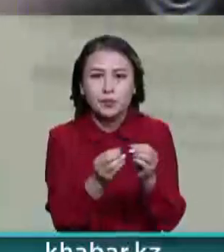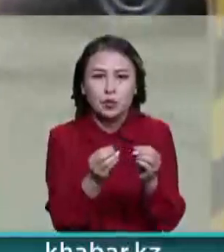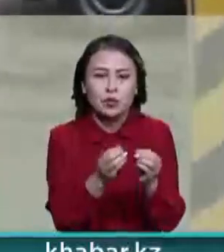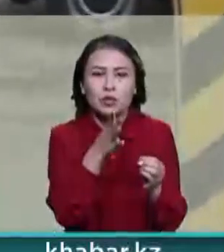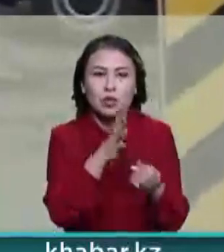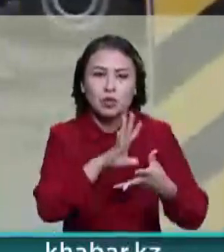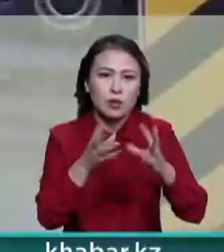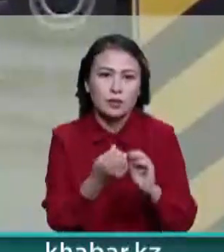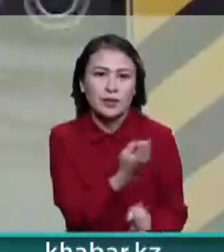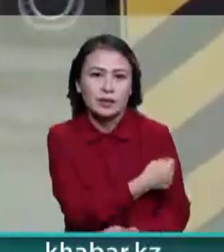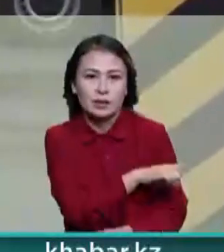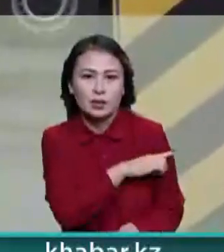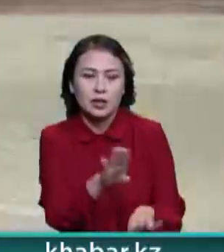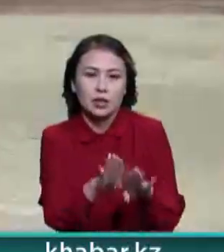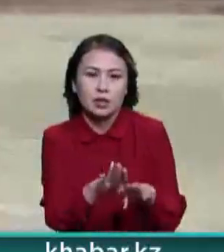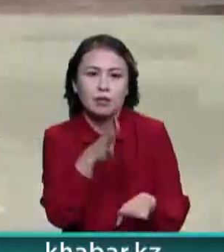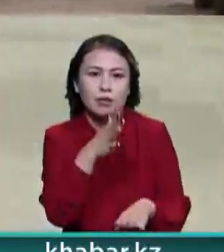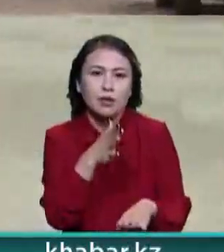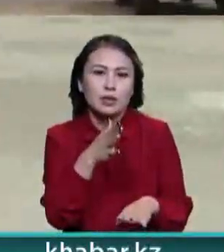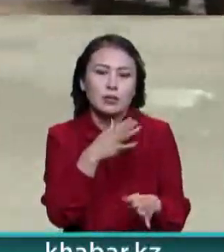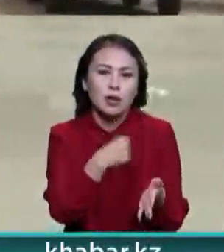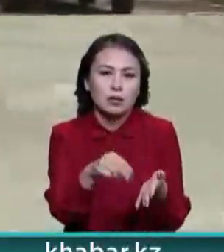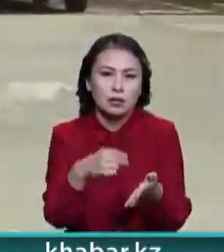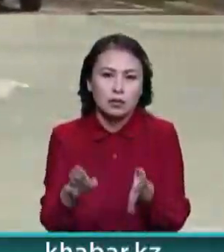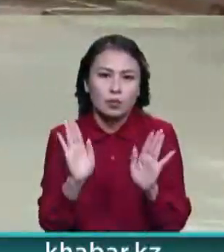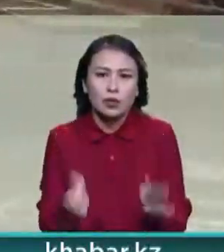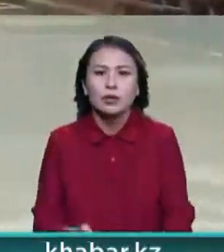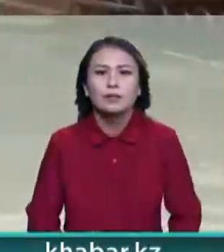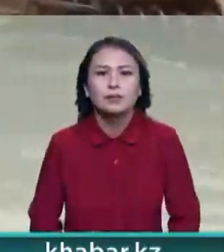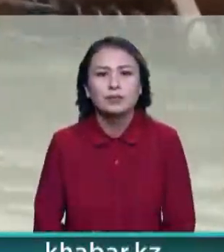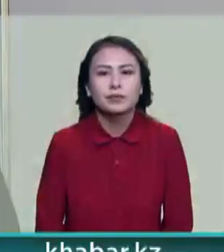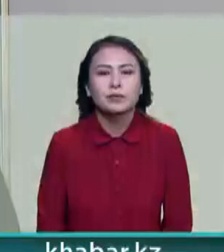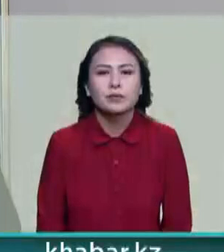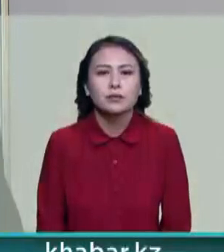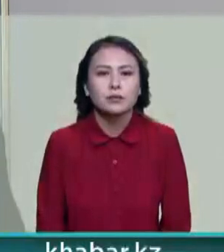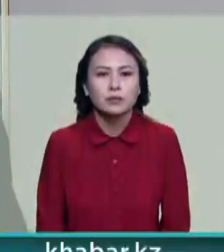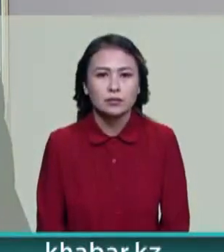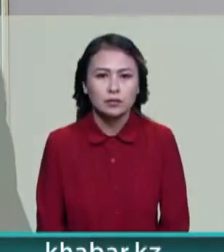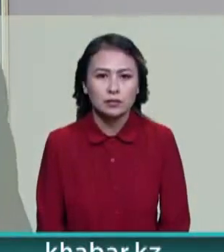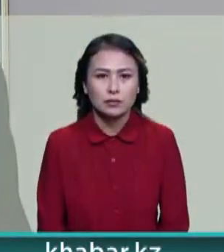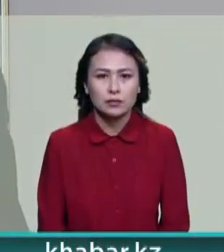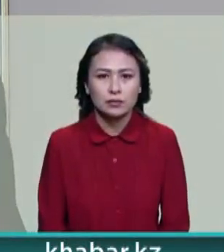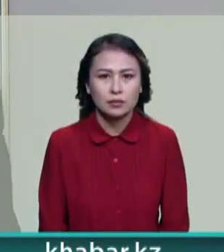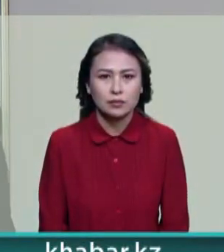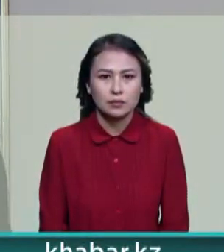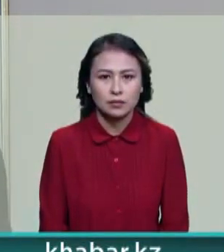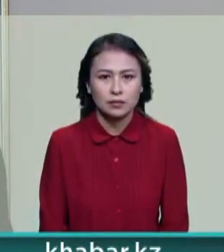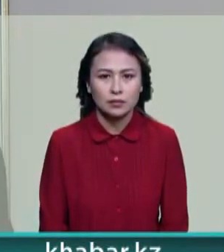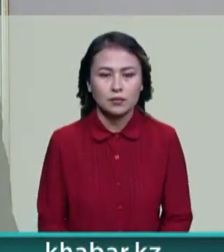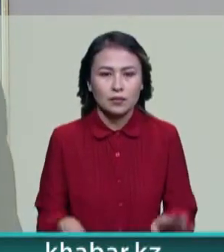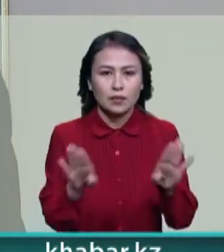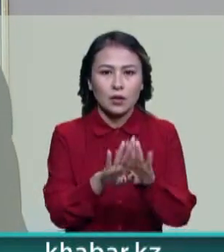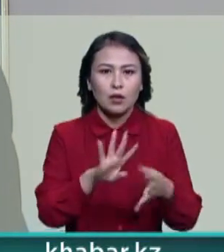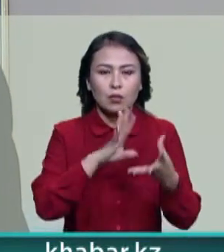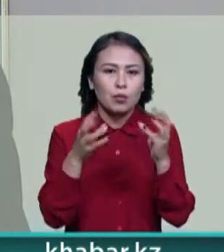Бұдан бөлек 10 жылжымалы медициналық кешенде сатып алынады. Бұл кешен қазіргі